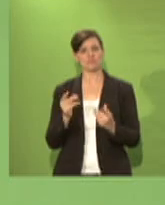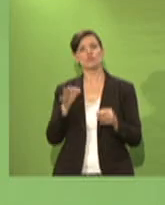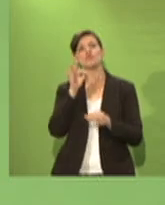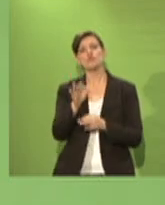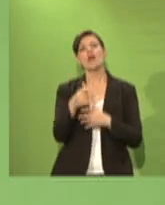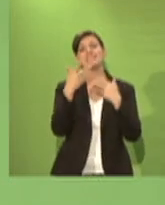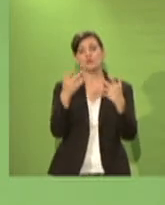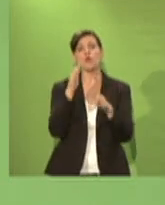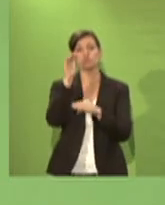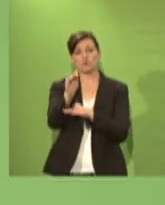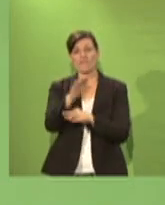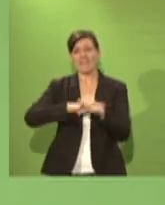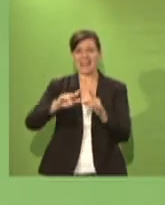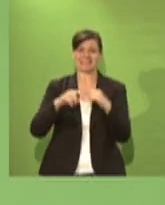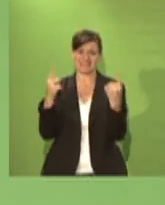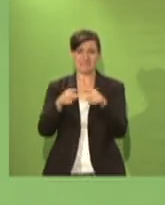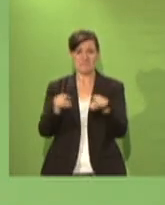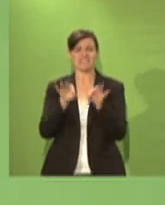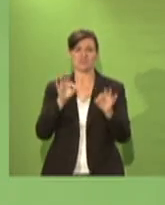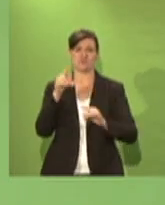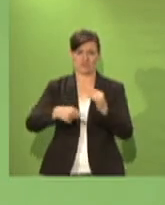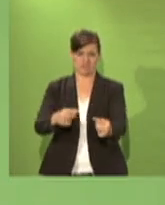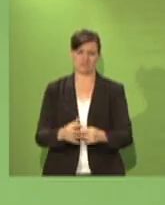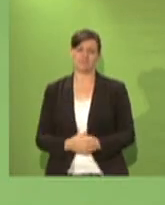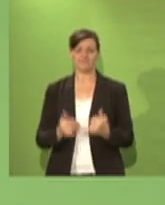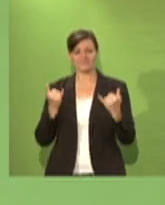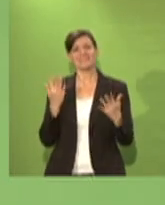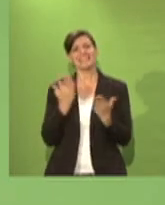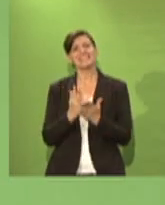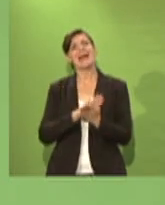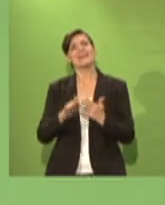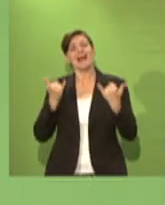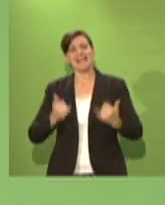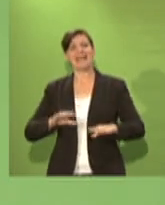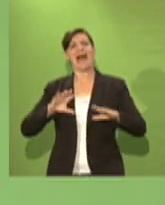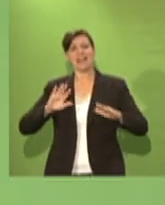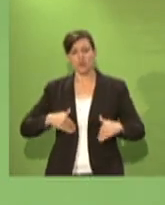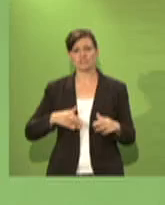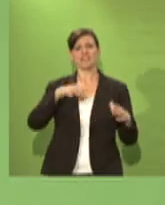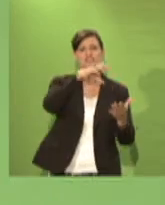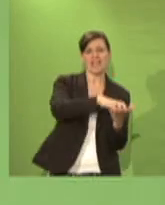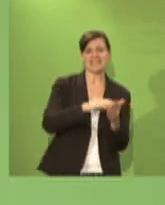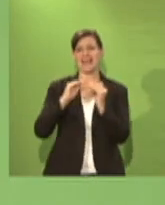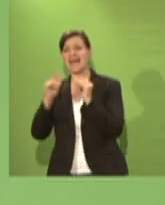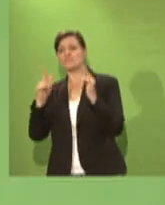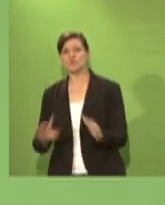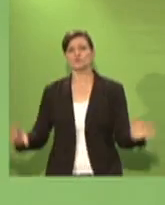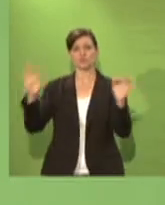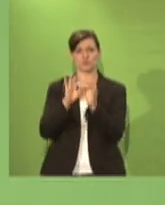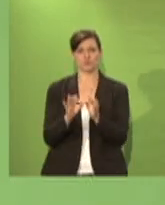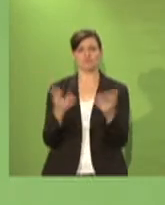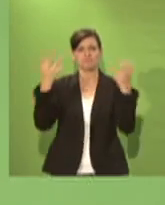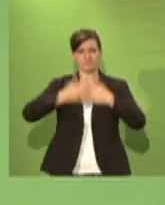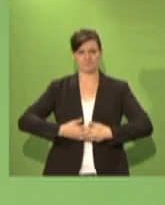in Verbindung mit der Stadt. Das heißt, lasst uns damit anfangen. Lasst uns Stadt und Land zusammendenken. Wir werden mehr Menschen